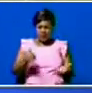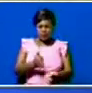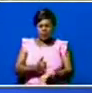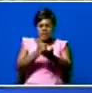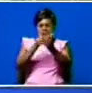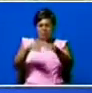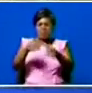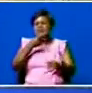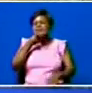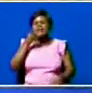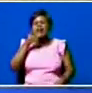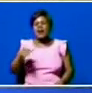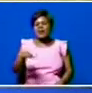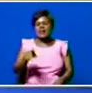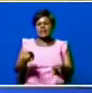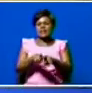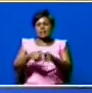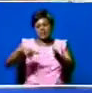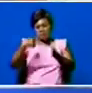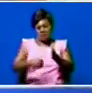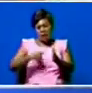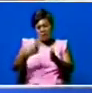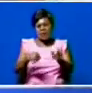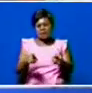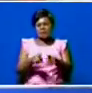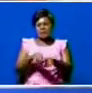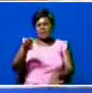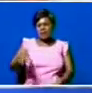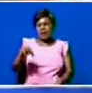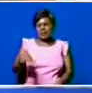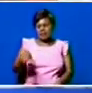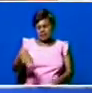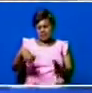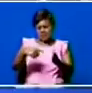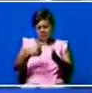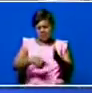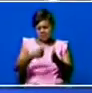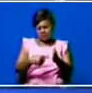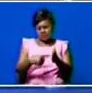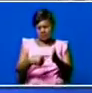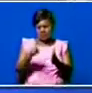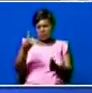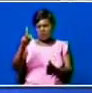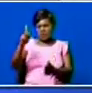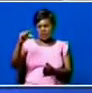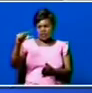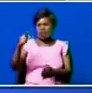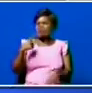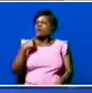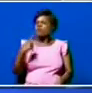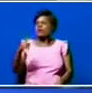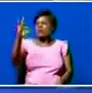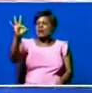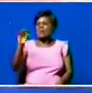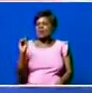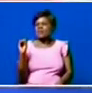kukausha kando na kusaga mazao yao, na kuwapa eneo la kuuza hapa tu katika kiwanda hiki. Kilo moja pekee ikiwa shilingi